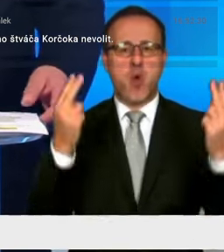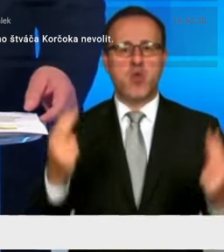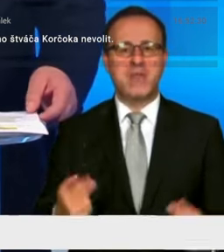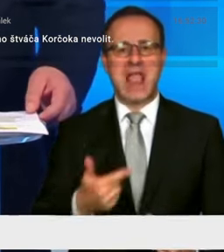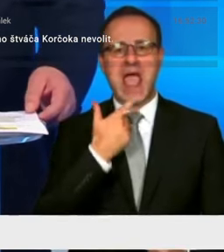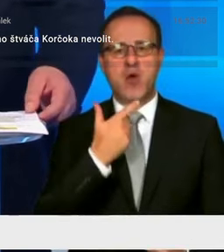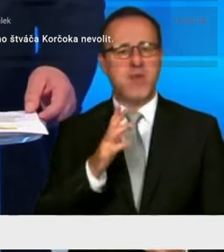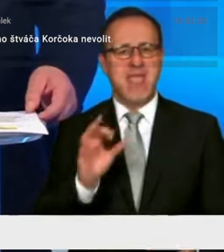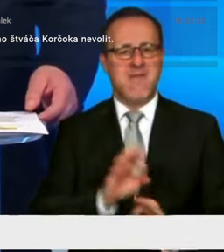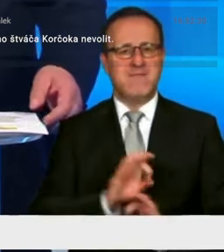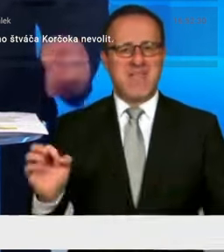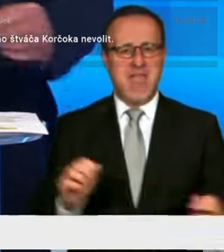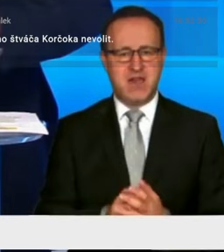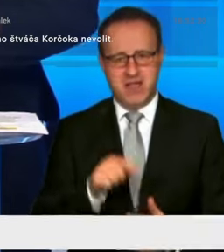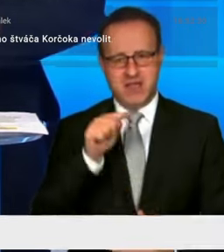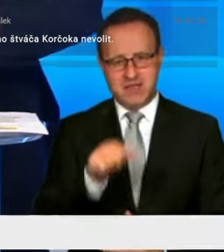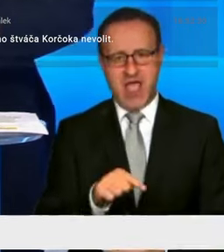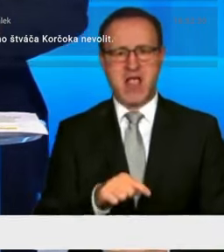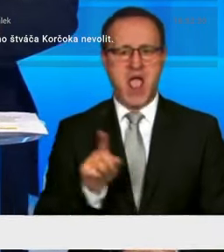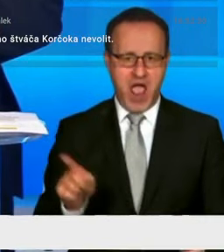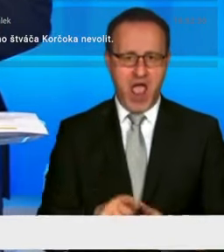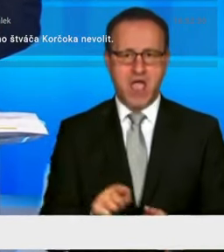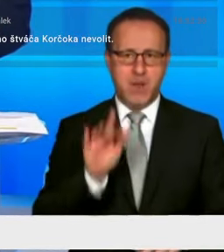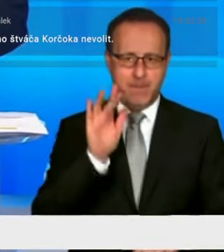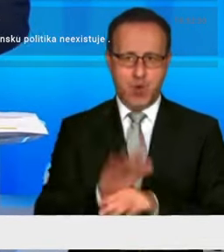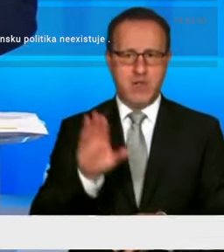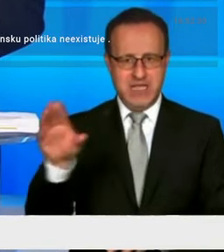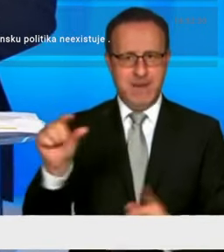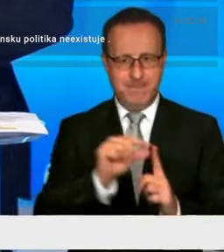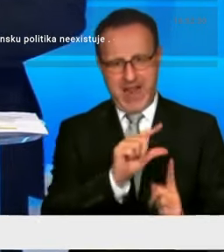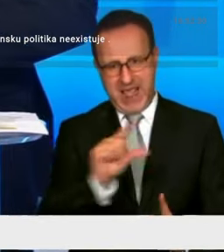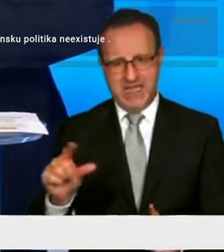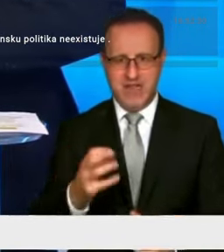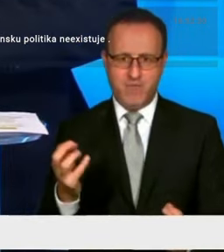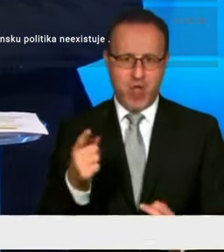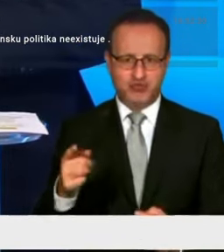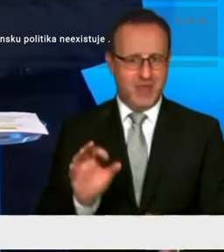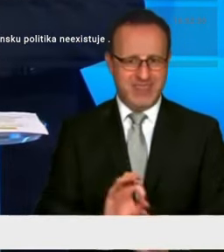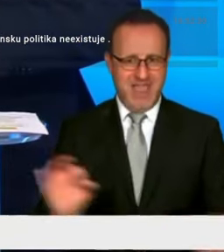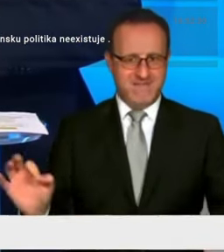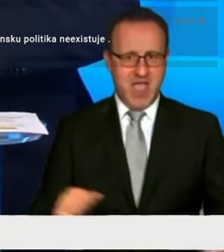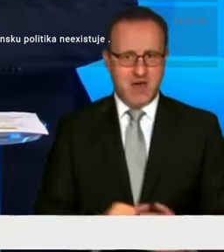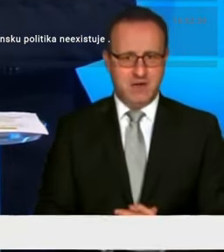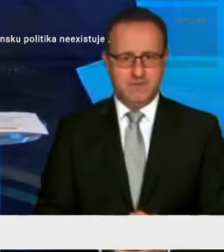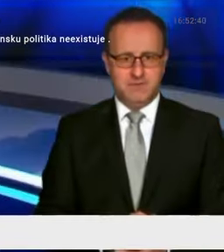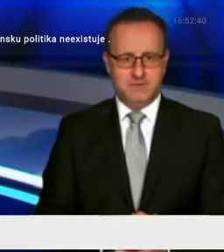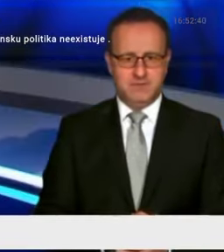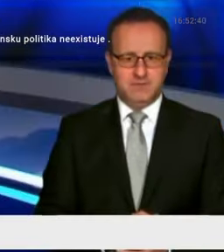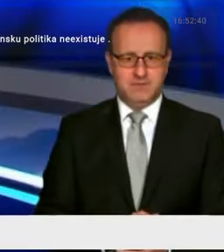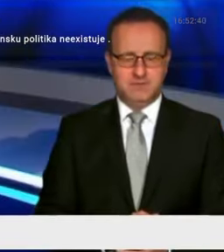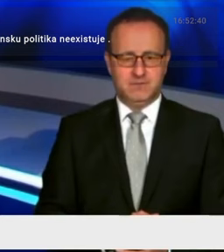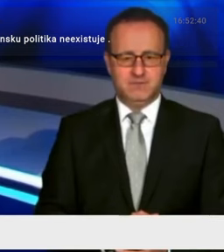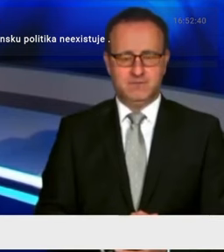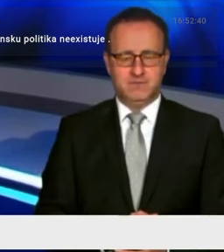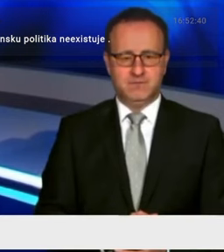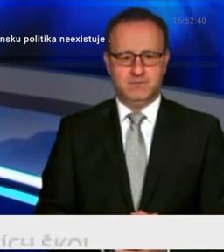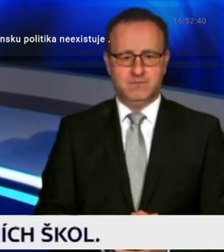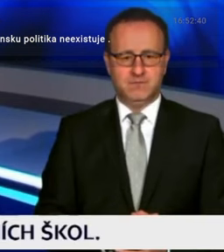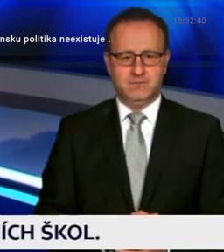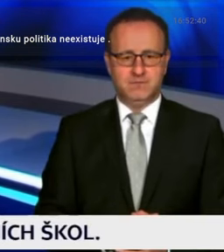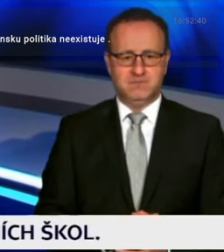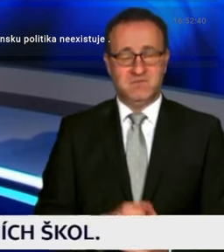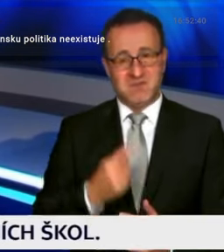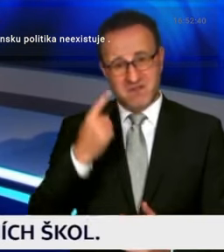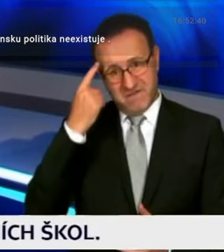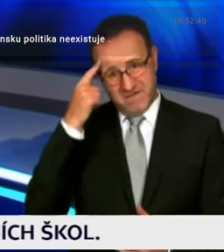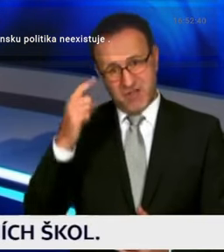je taká podľa vás v nejakom ohľade aj aj voči vášmu súperovi či je neférová voči Petrovi pellegrin aj voči Petrovi pellegrinimu